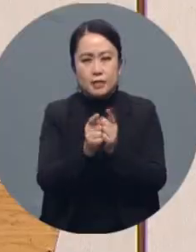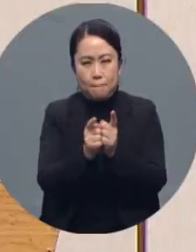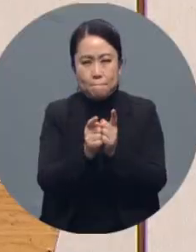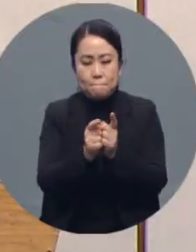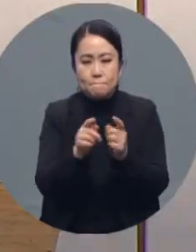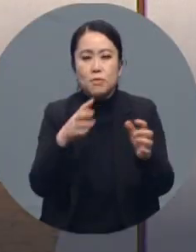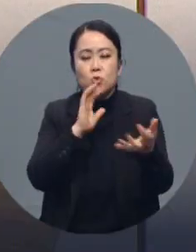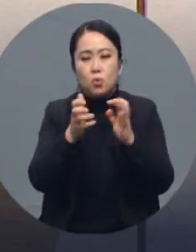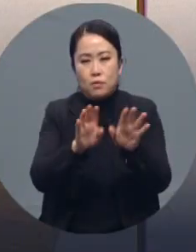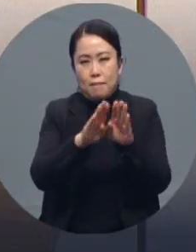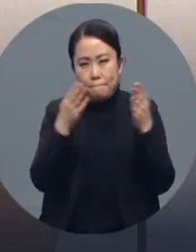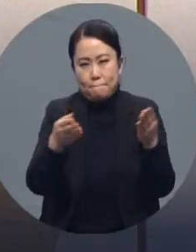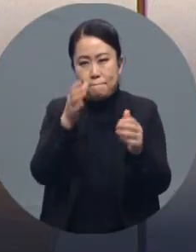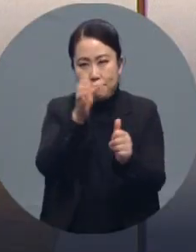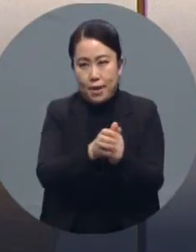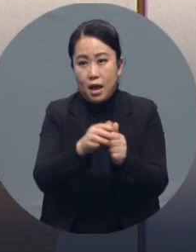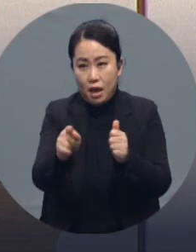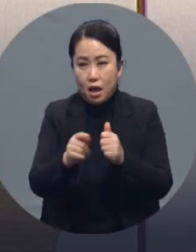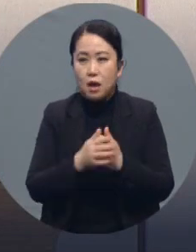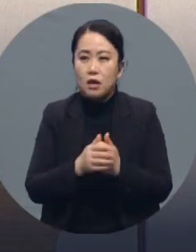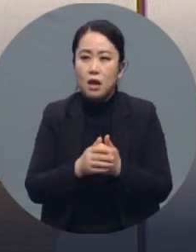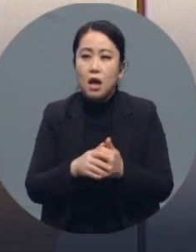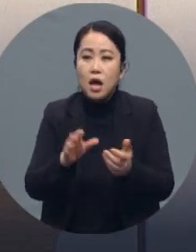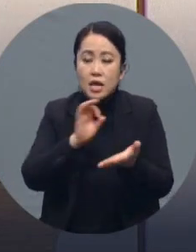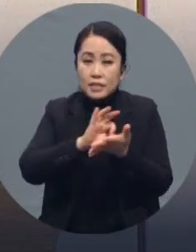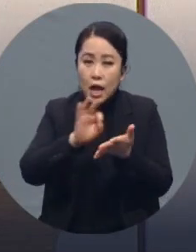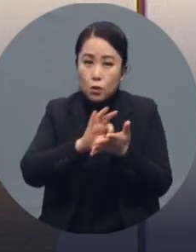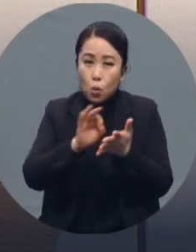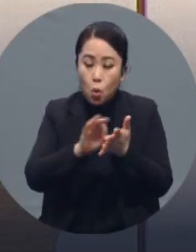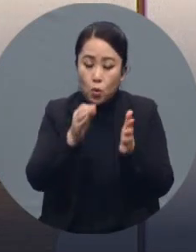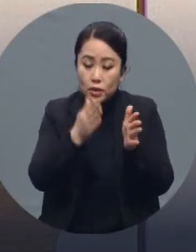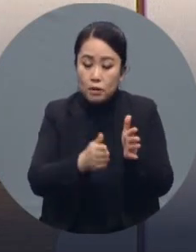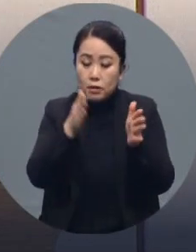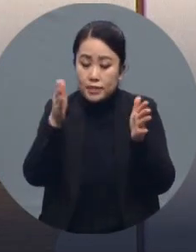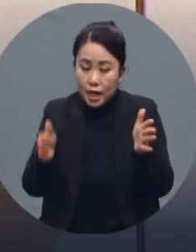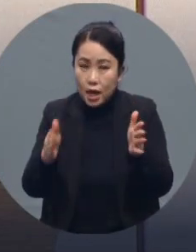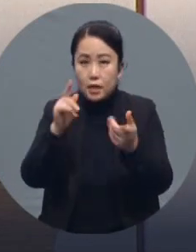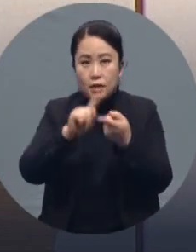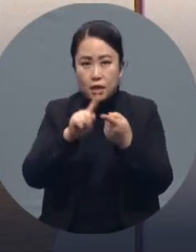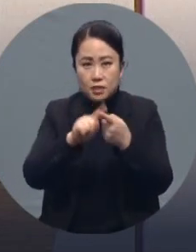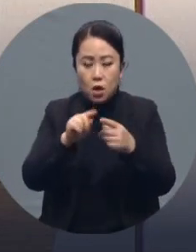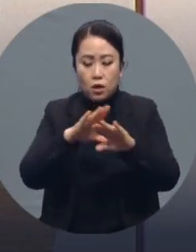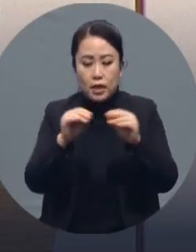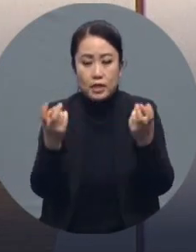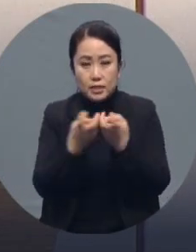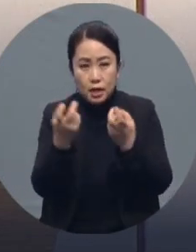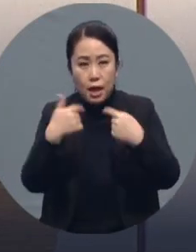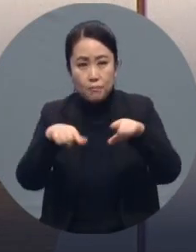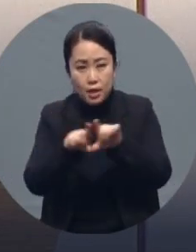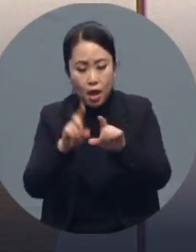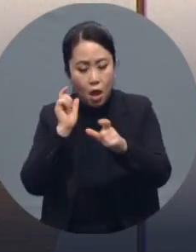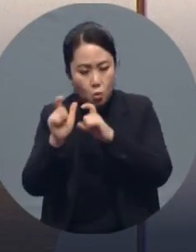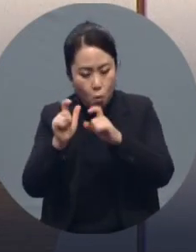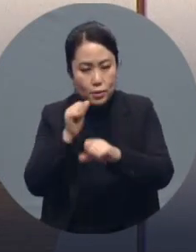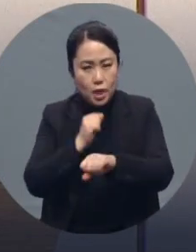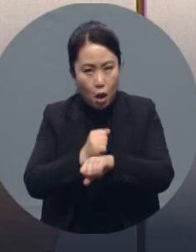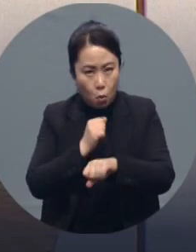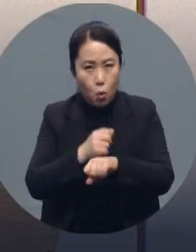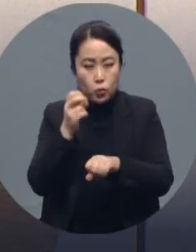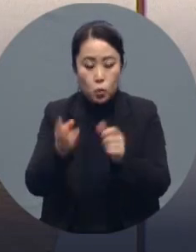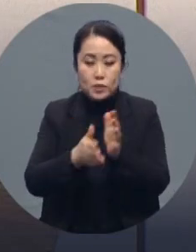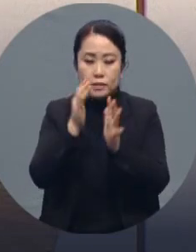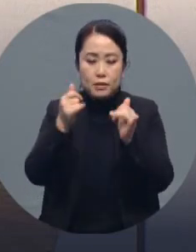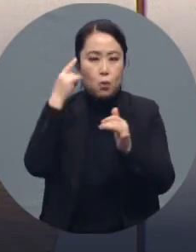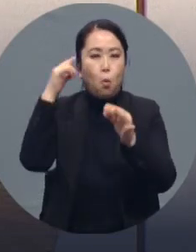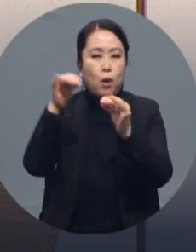통해서 설계 수명 만료 운전의 계속 운전에 대한 대책을 함께 고민해보고 시민들이 공감할